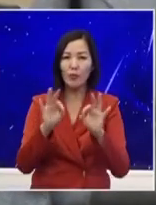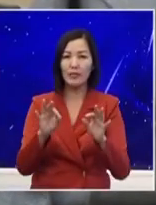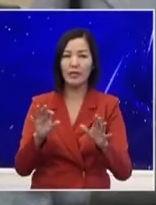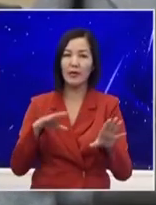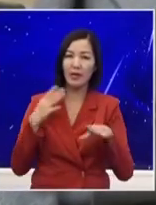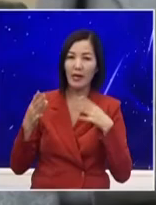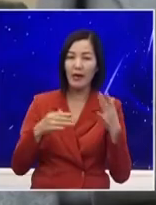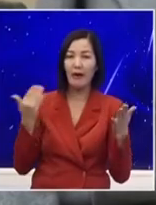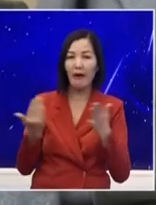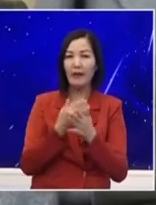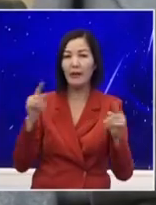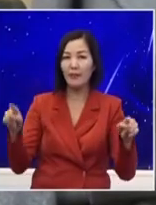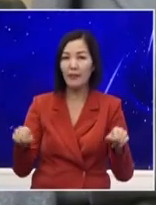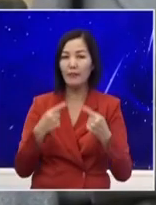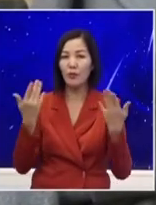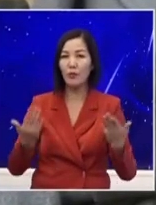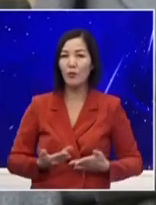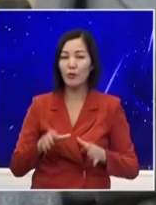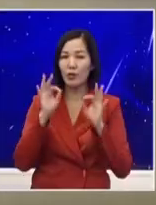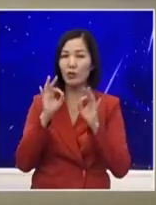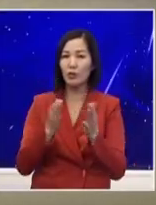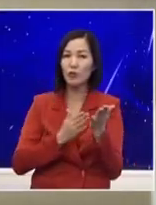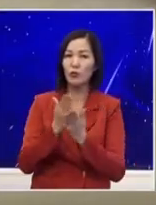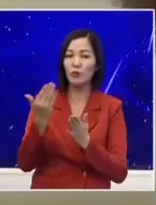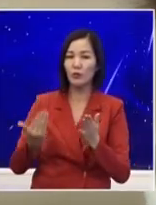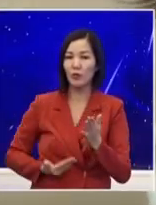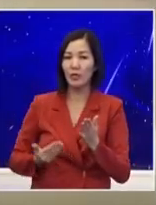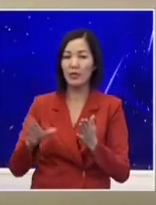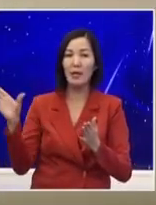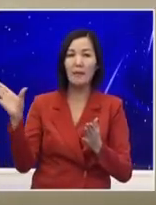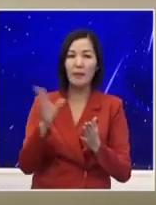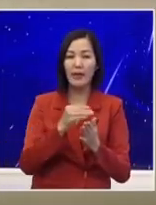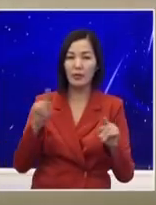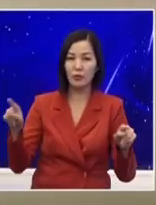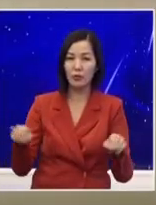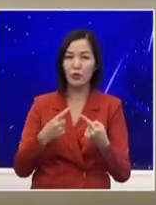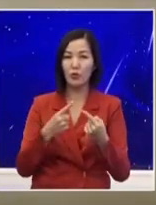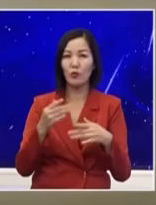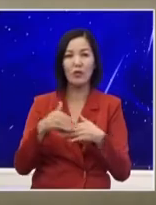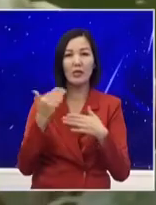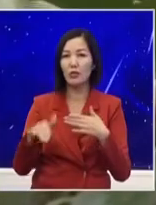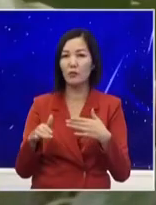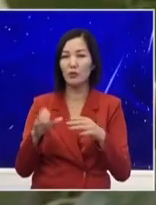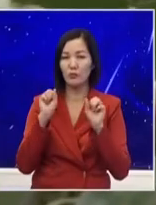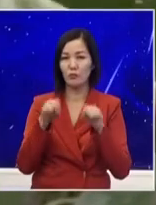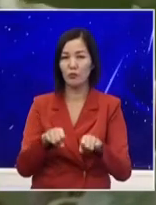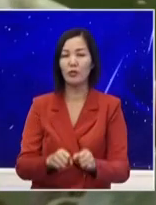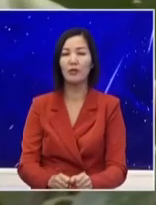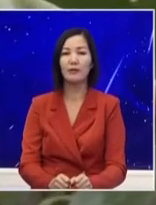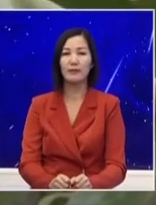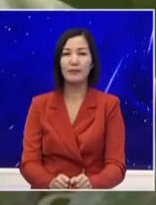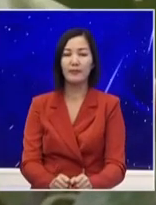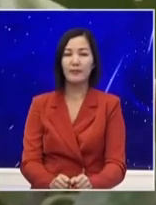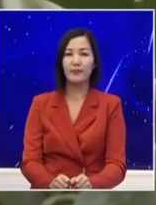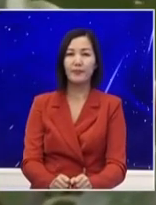қайта қалыптастырғысы бар. Өмірде шатасқаны нұқта. Бірақ бәрін түзеуге әлі де кеш емес дейді. Мадина Несіпбек,